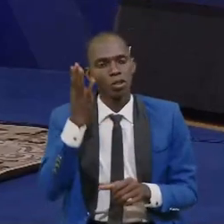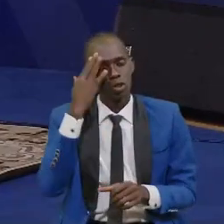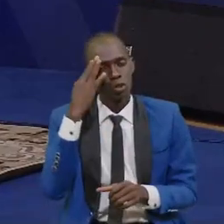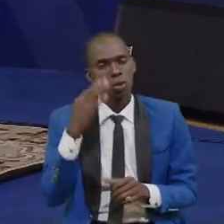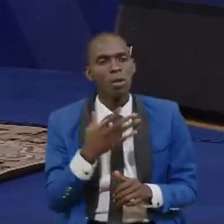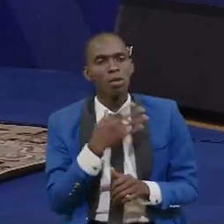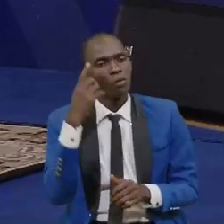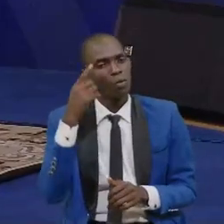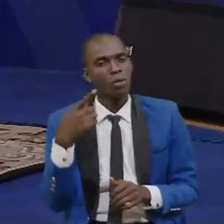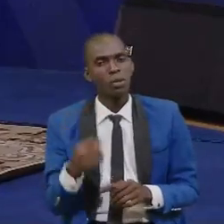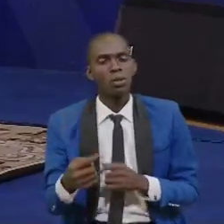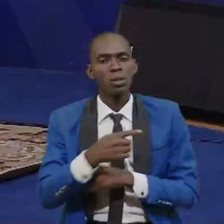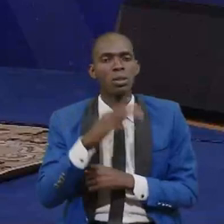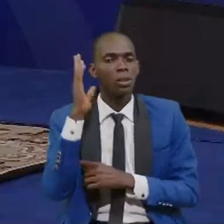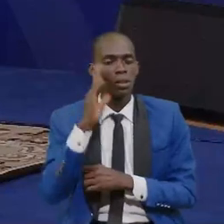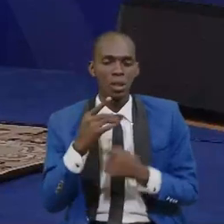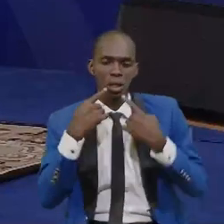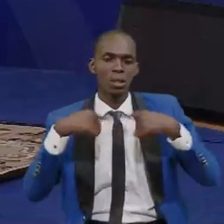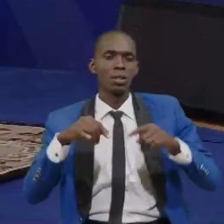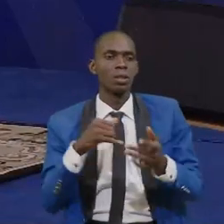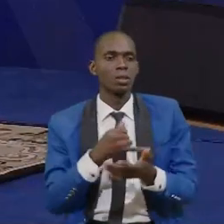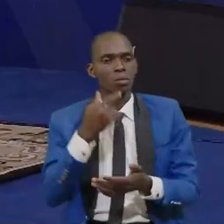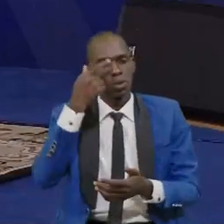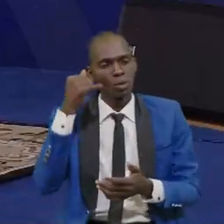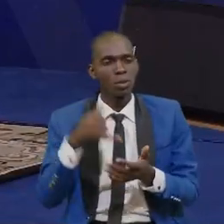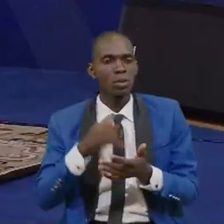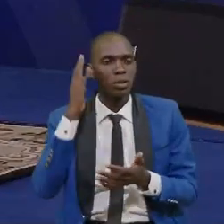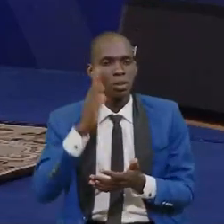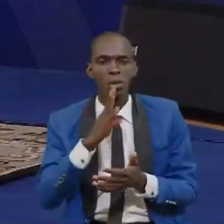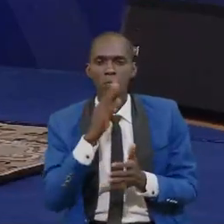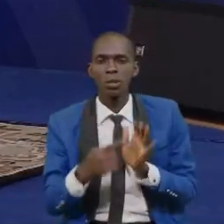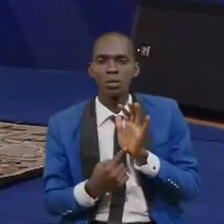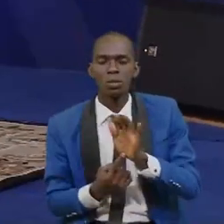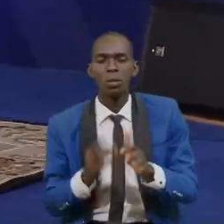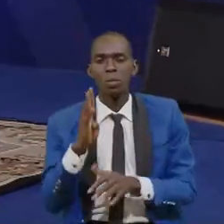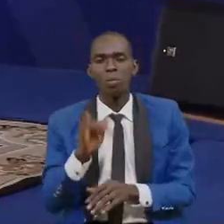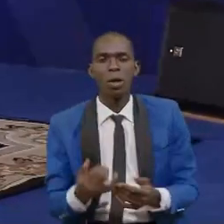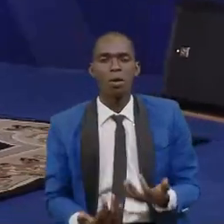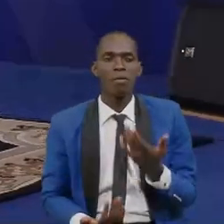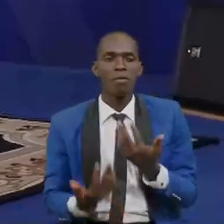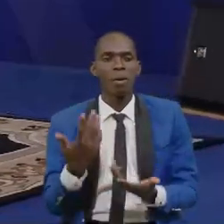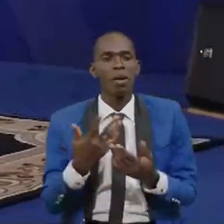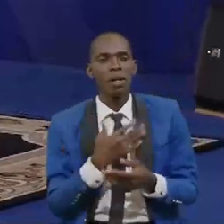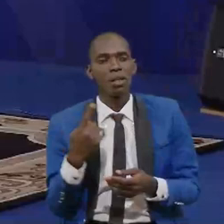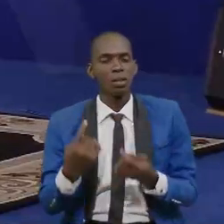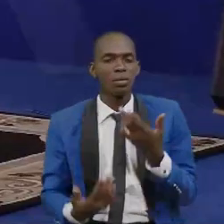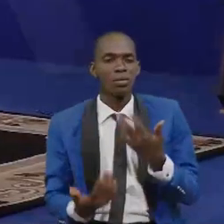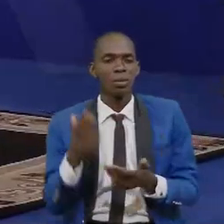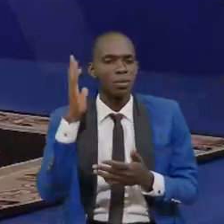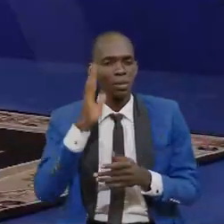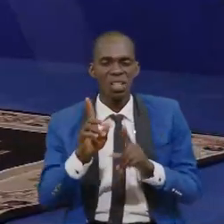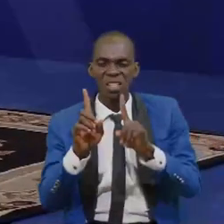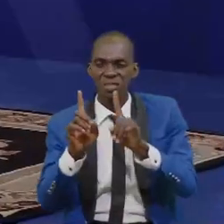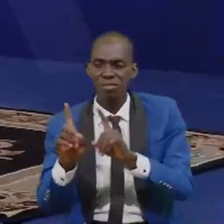jour la fera connaître, parce qu'elle se révélera dans le feu, et le feu éprouvera